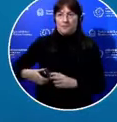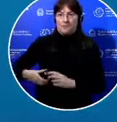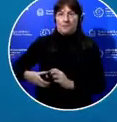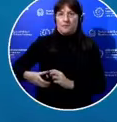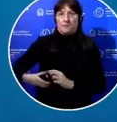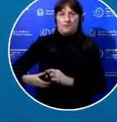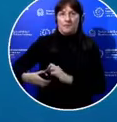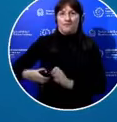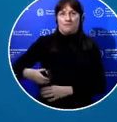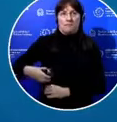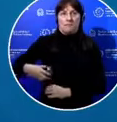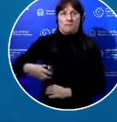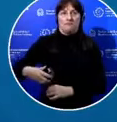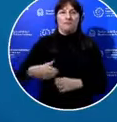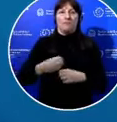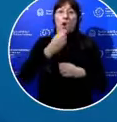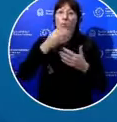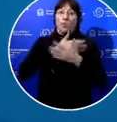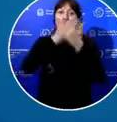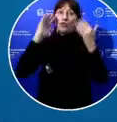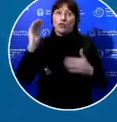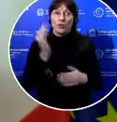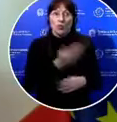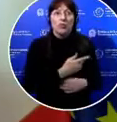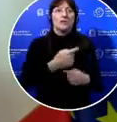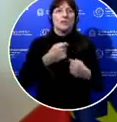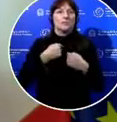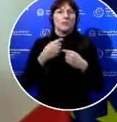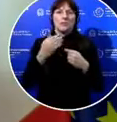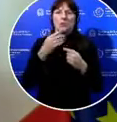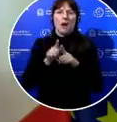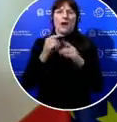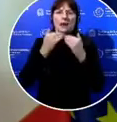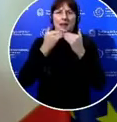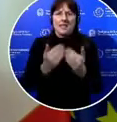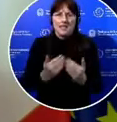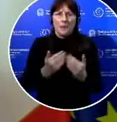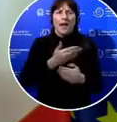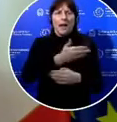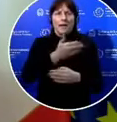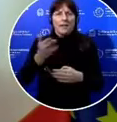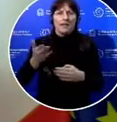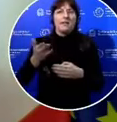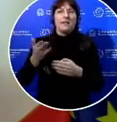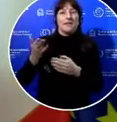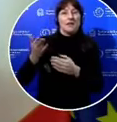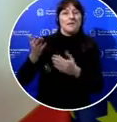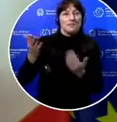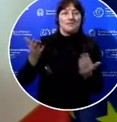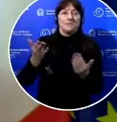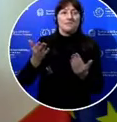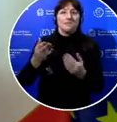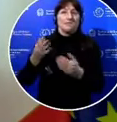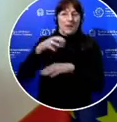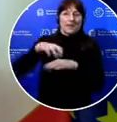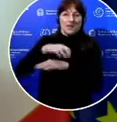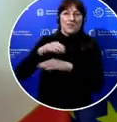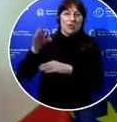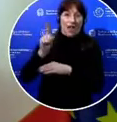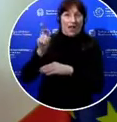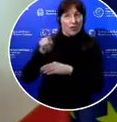Buongiorno, buongiorno a tutti. Anch'io mi associo ai ringraziamenti nei confronti del ministro Dadone per